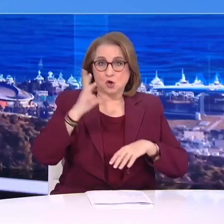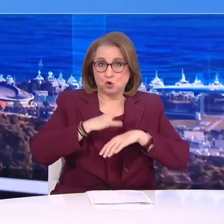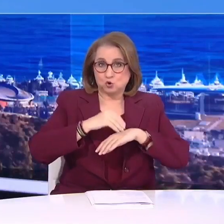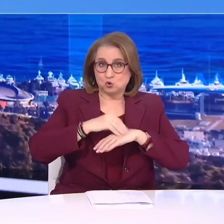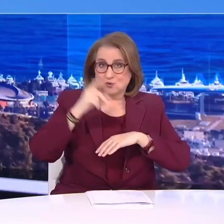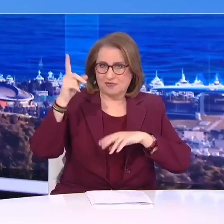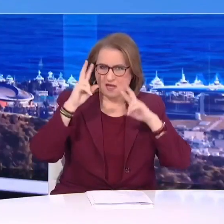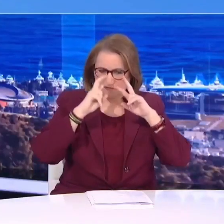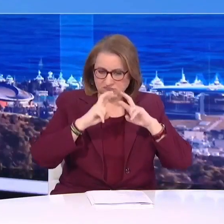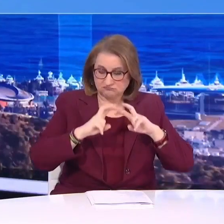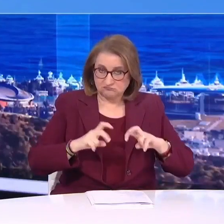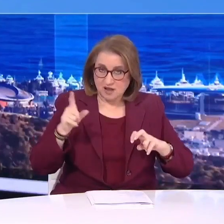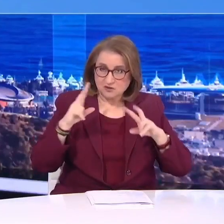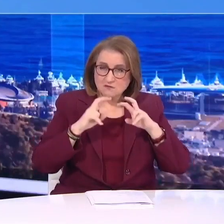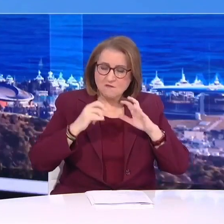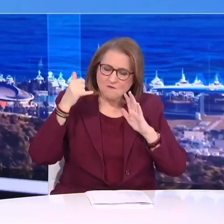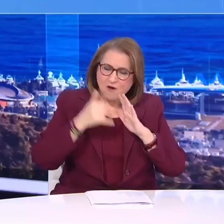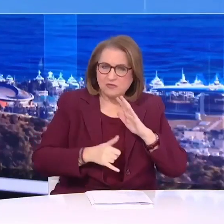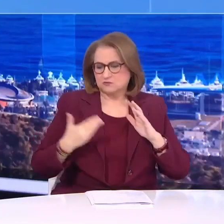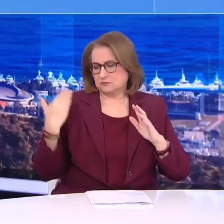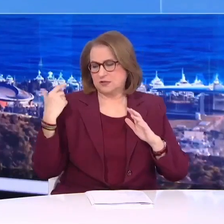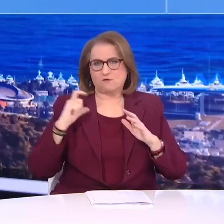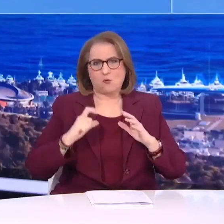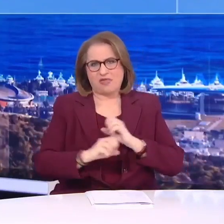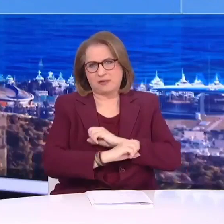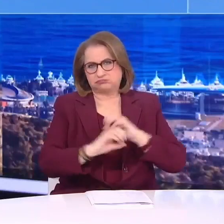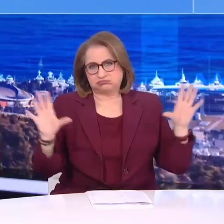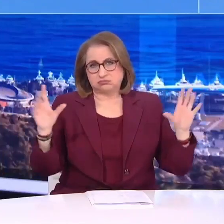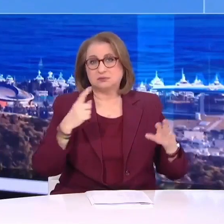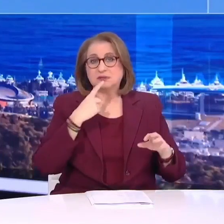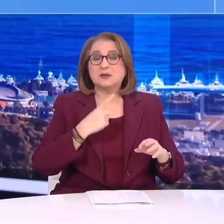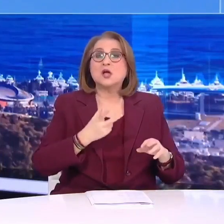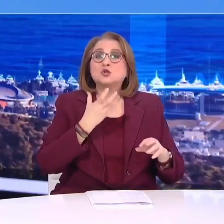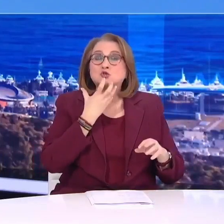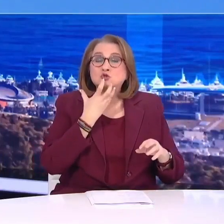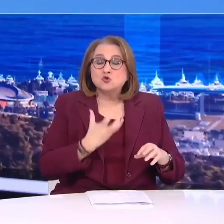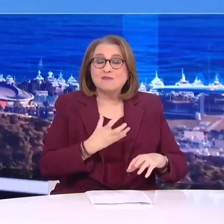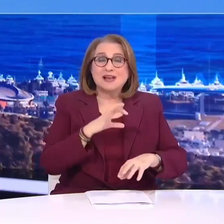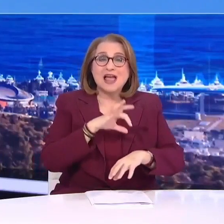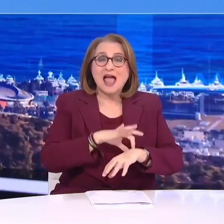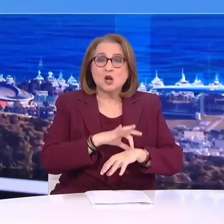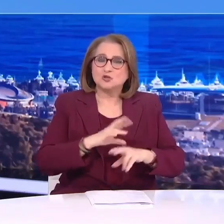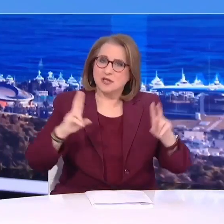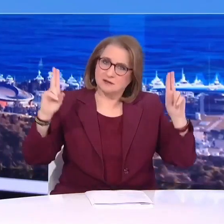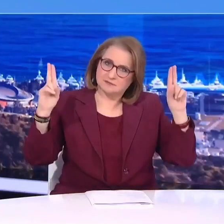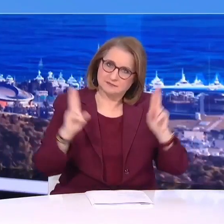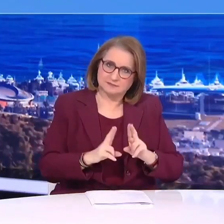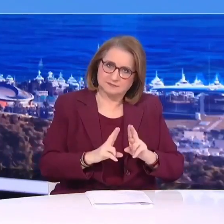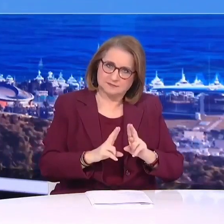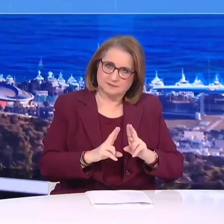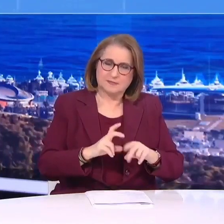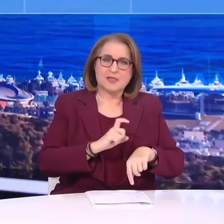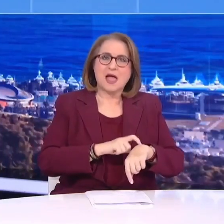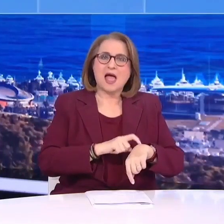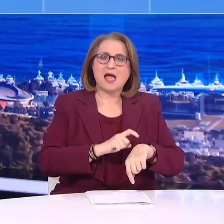προηγούμενη εβδομάδα, έδειξε ότι, όπως πολύ καλά γνωρίζουμε, ο κίνδυνος σοβαρής νόσου μειώθηκε σημαντικά κατά τη διάρκεια του